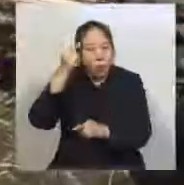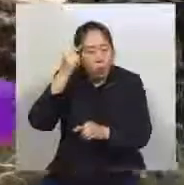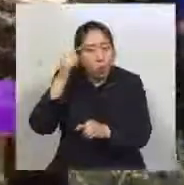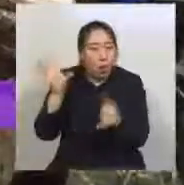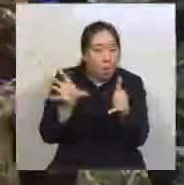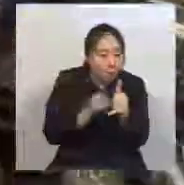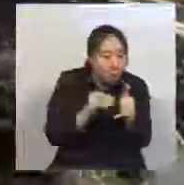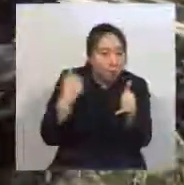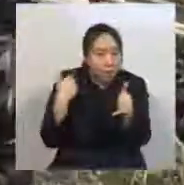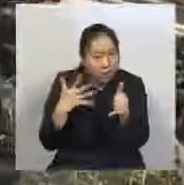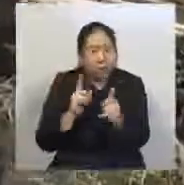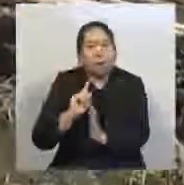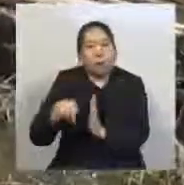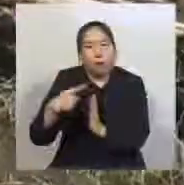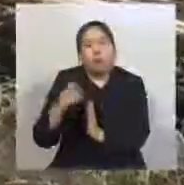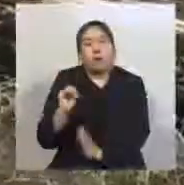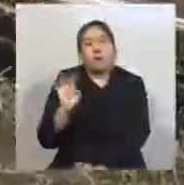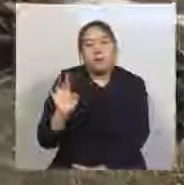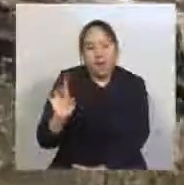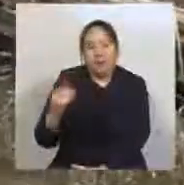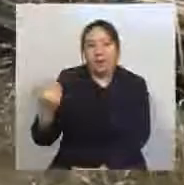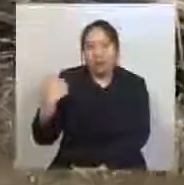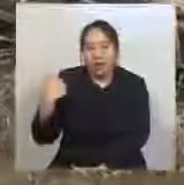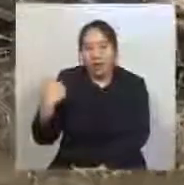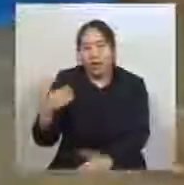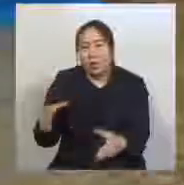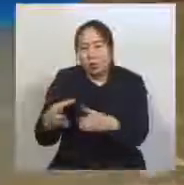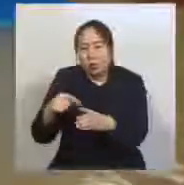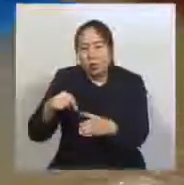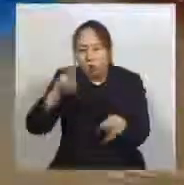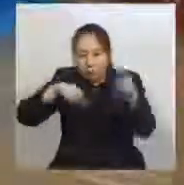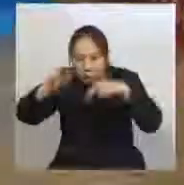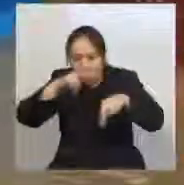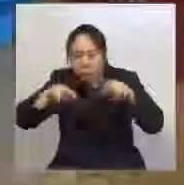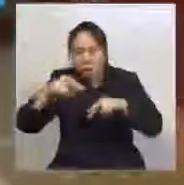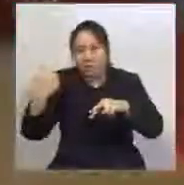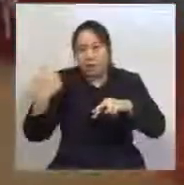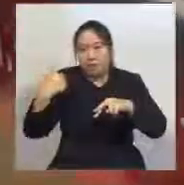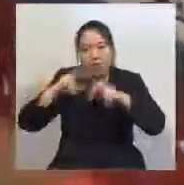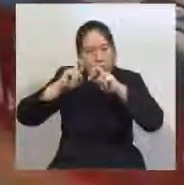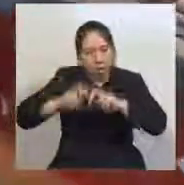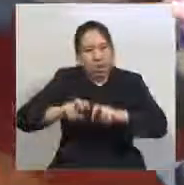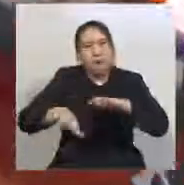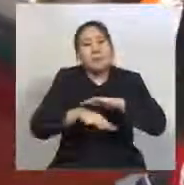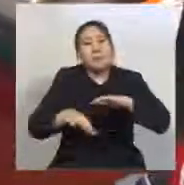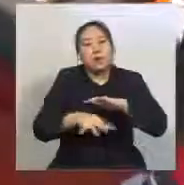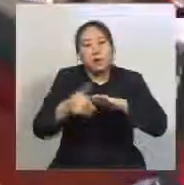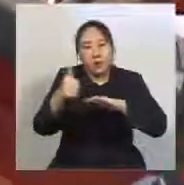ใน48ชั่วโมงแล้วก็มีชุดตรวจโรคเลปโตสไปโรซิสหรือว่าโรคฉี่หนูเนี่ยนะคะสามารถตรวจวินิจฉัยโรคขั้นต้น